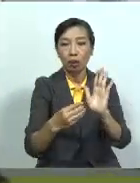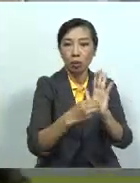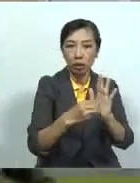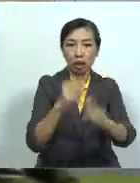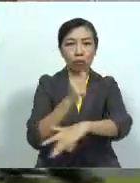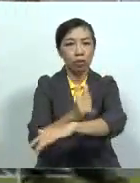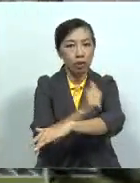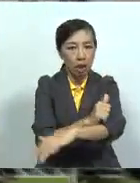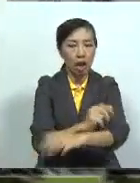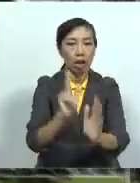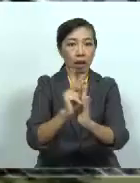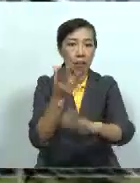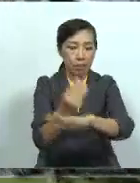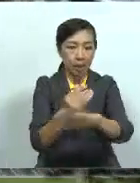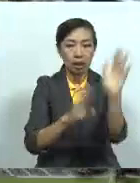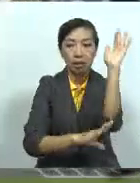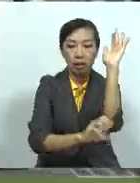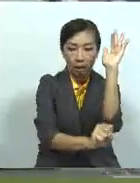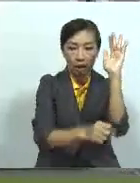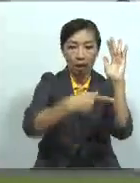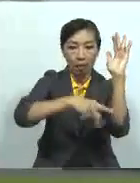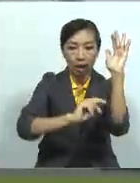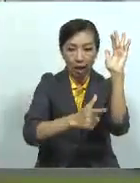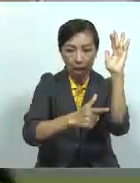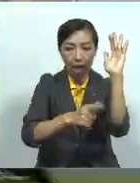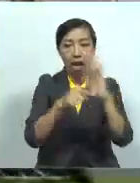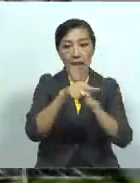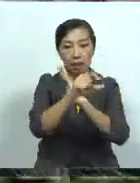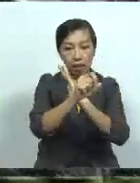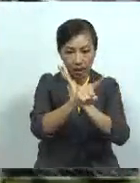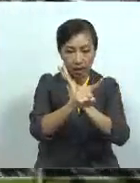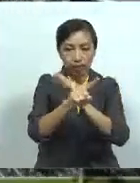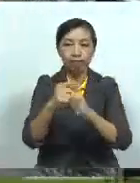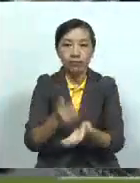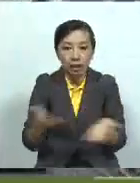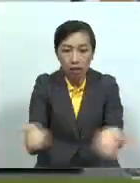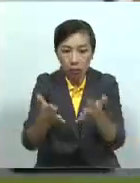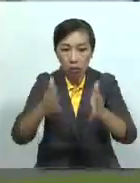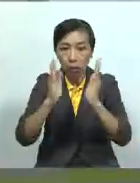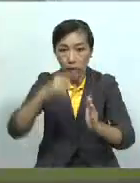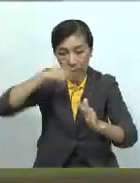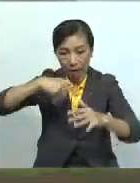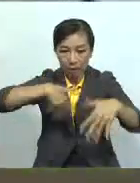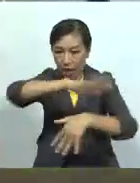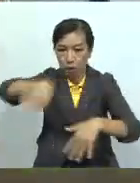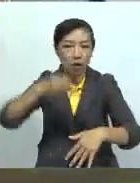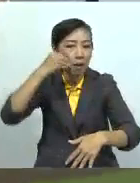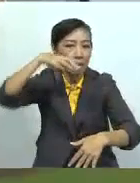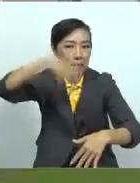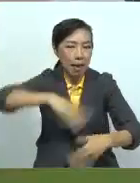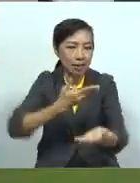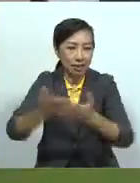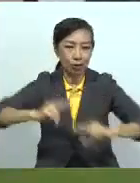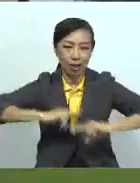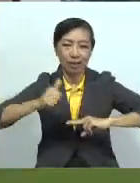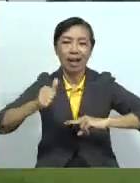ธยากำแพงเพชรสงขลาพังงาศรีสะเกษเพื่อสนับสนุนให้คนไทยทุกคนมีบ้านตามนโยบายของ